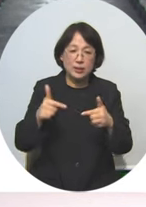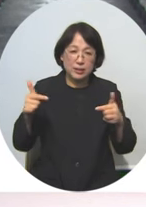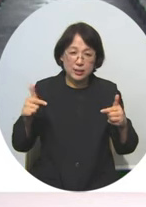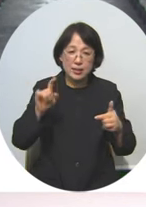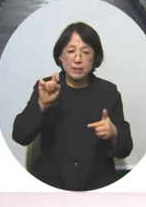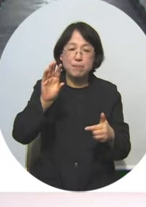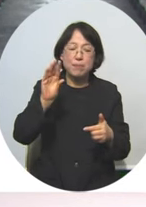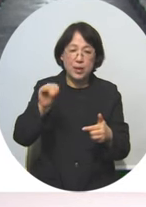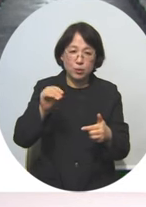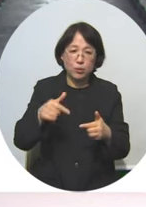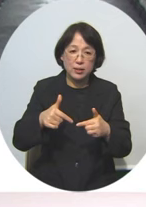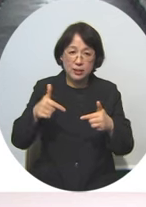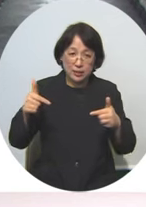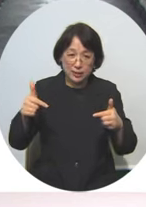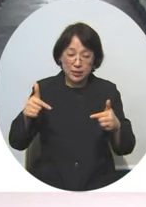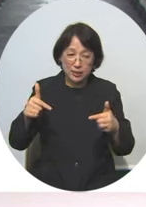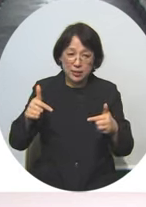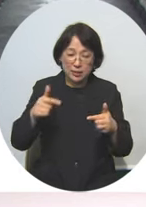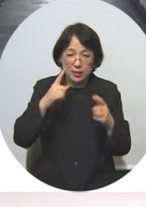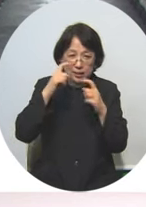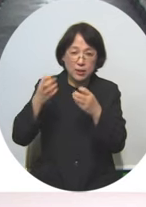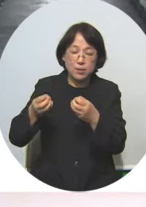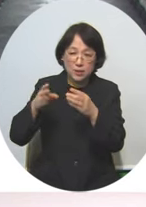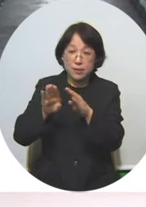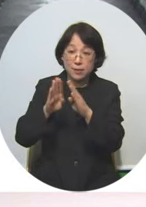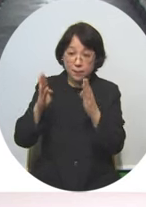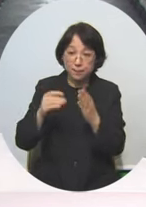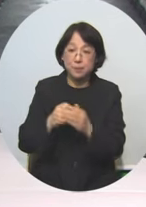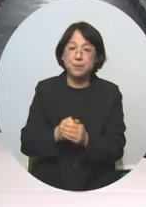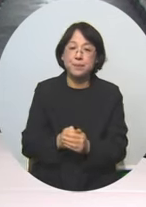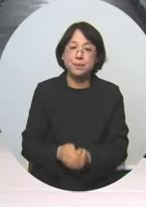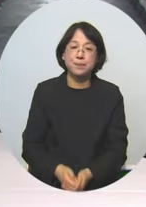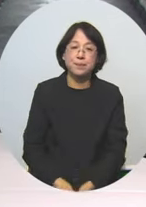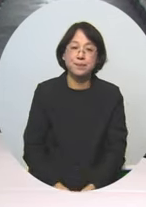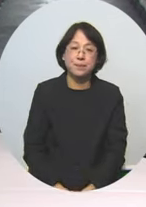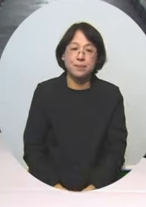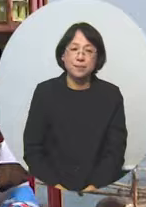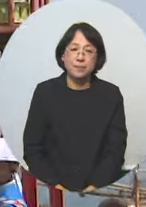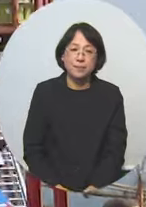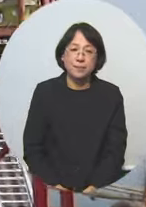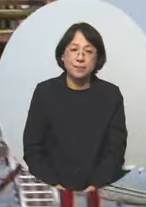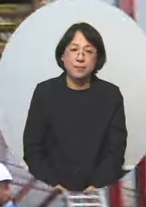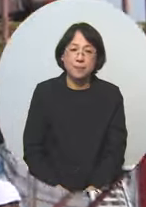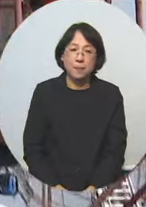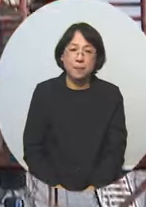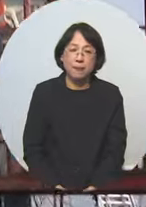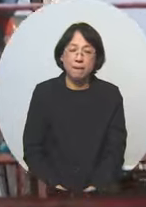기념하는 추랑식이 열렸습니다. 김현지 기자가 현장을 가봤습니다.